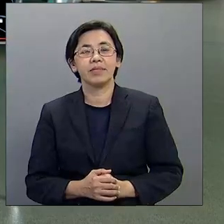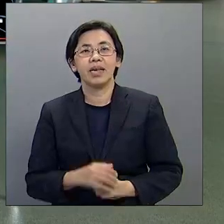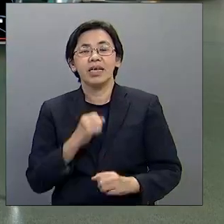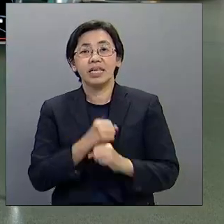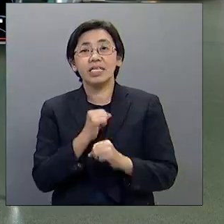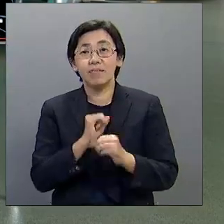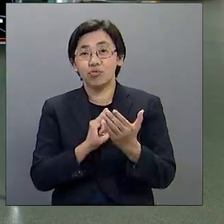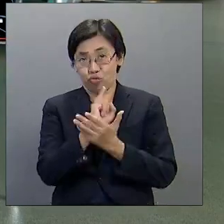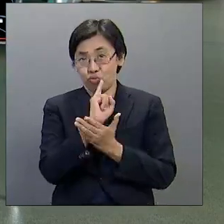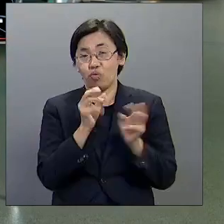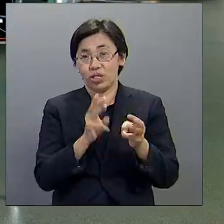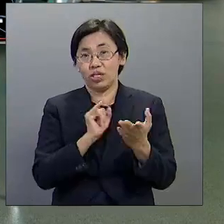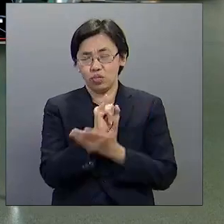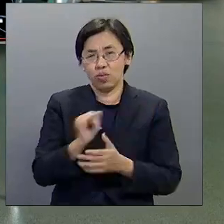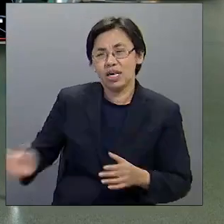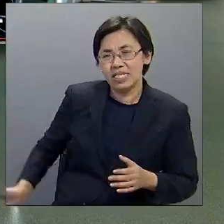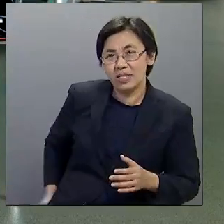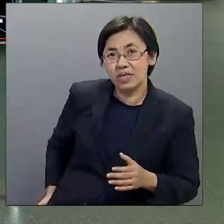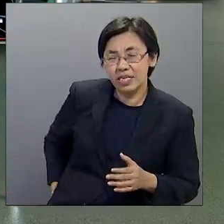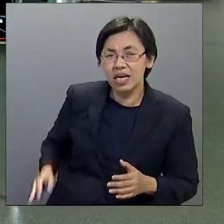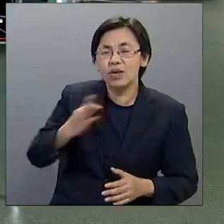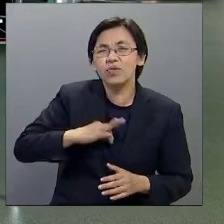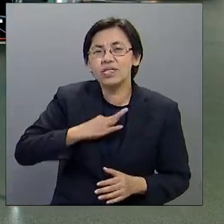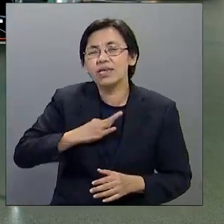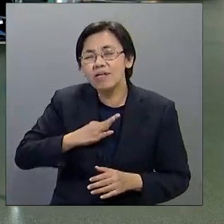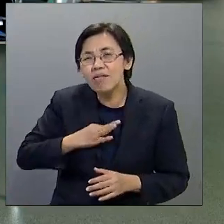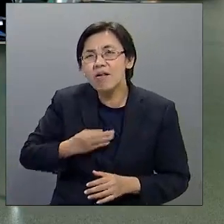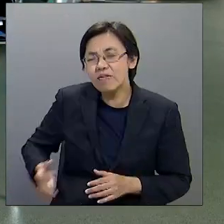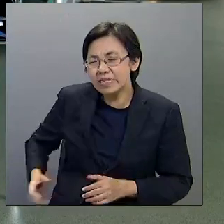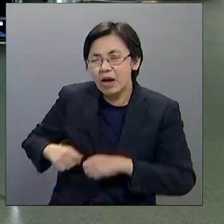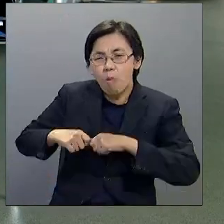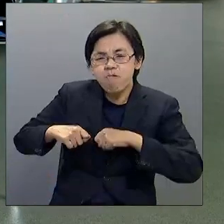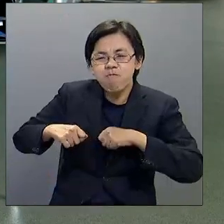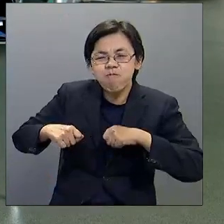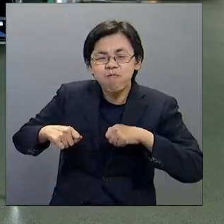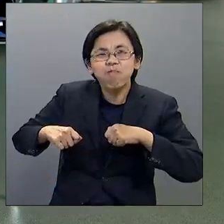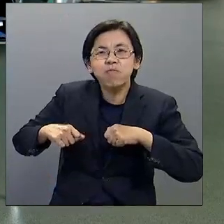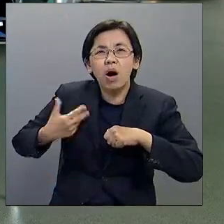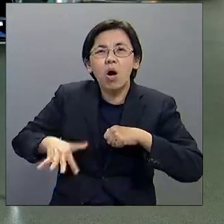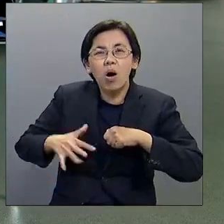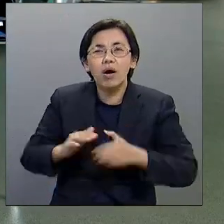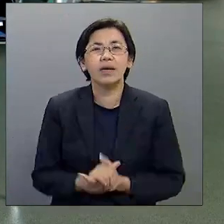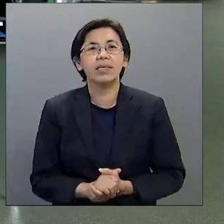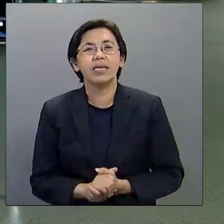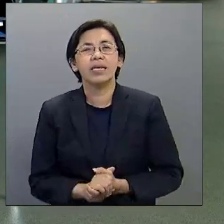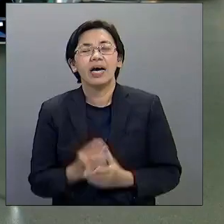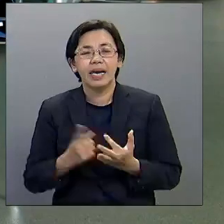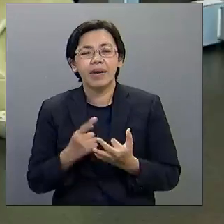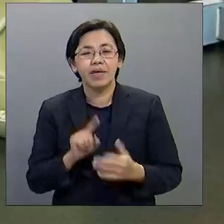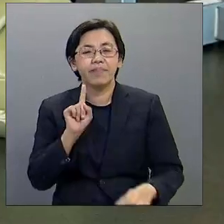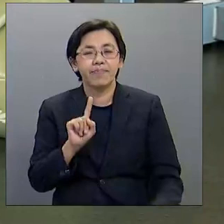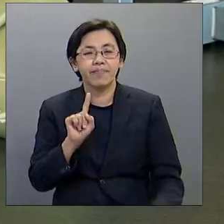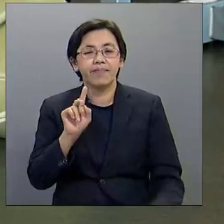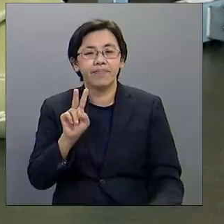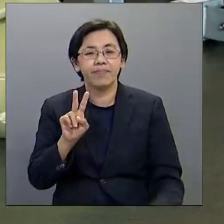รู้สึกตึงบริเวณสะโพกของขาข้างที่ยกขึ้นมา หืมตึง ใช ่ ไหมคะ ตึงสุดๆ นับครั้งไว้1ถึง10เหมือนกันค่ะ